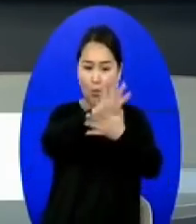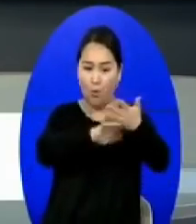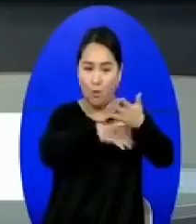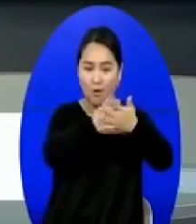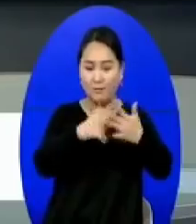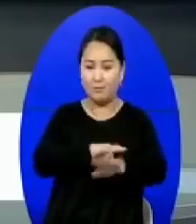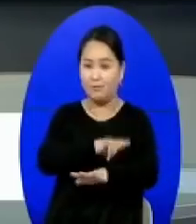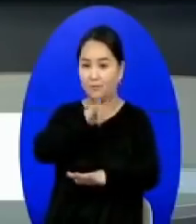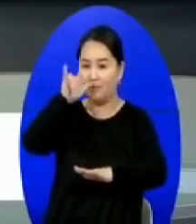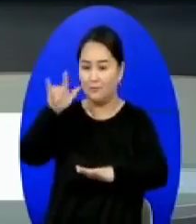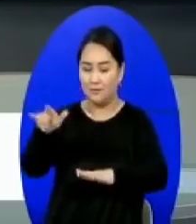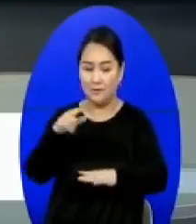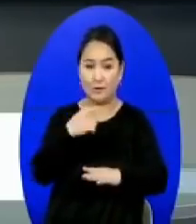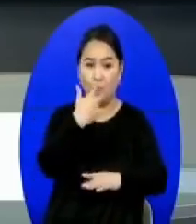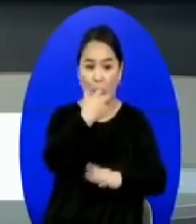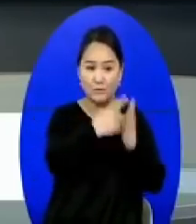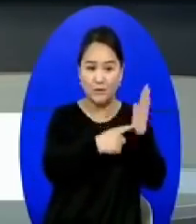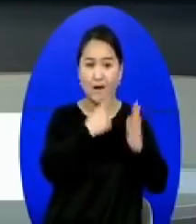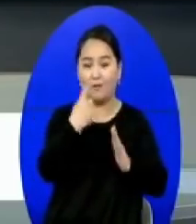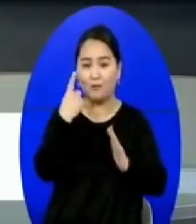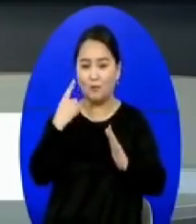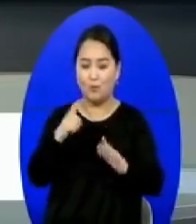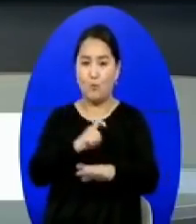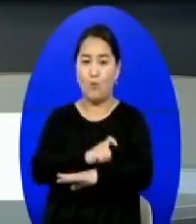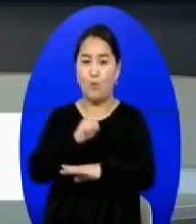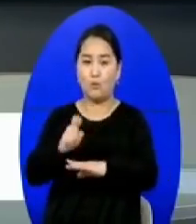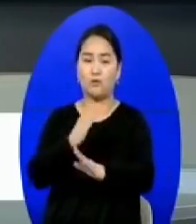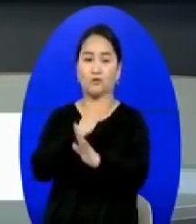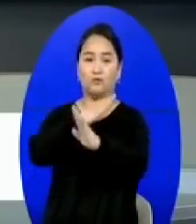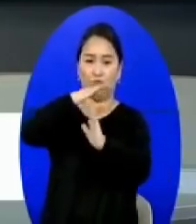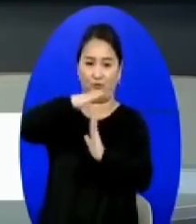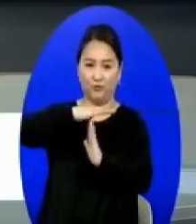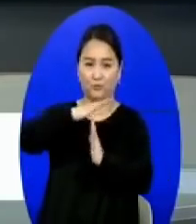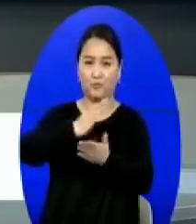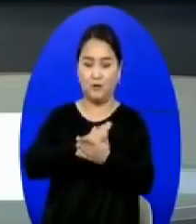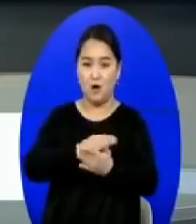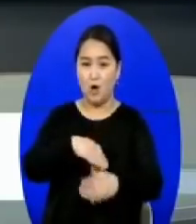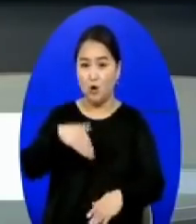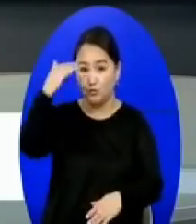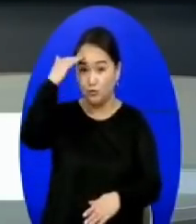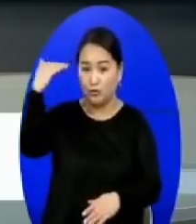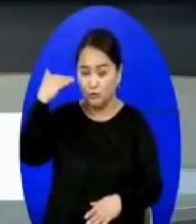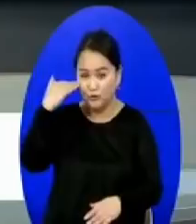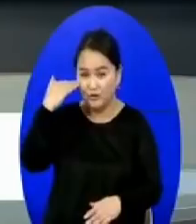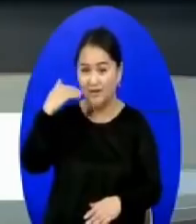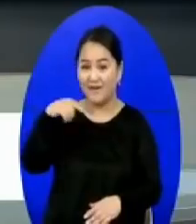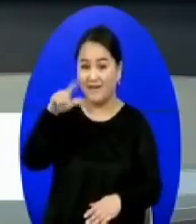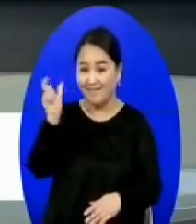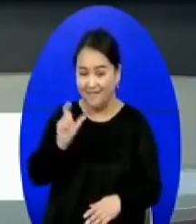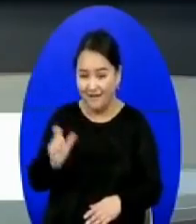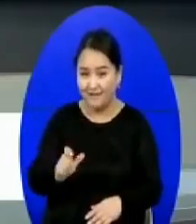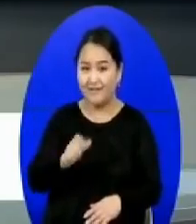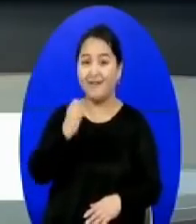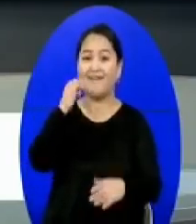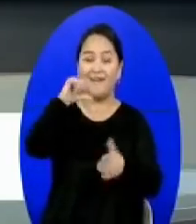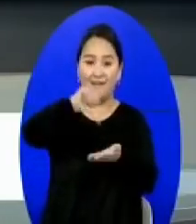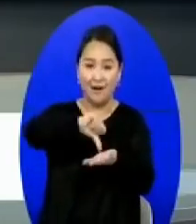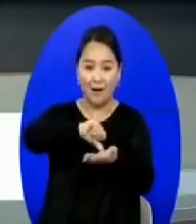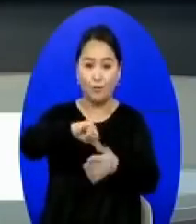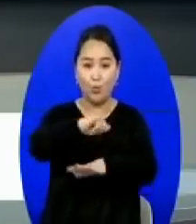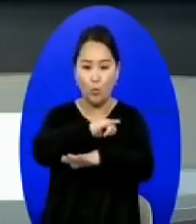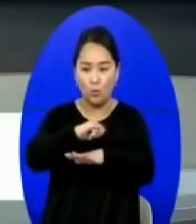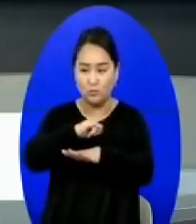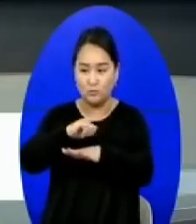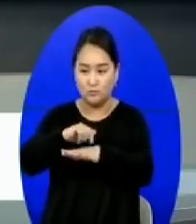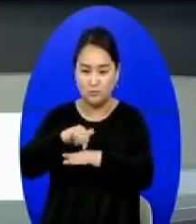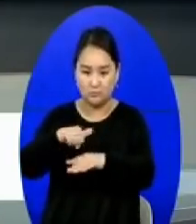сарын 11-ний өдөр хүртэл төр хугацаанд зогсоолоо. Бүгд найрамдах Солонгос улс, Япон, Итали, Иран улсаас Орос улбооны улсын нутаг дэвсгэрээр